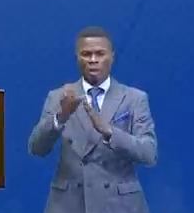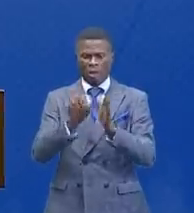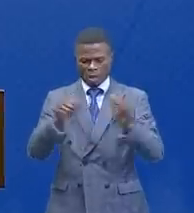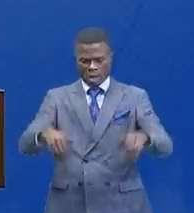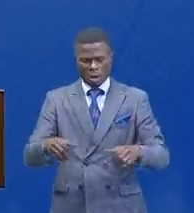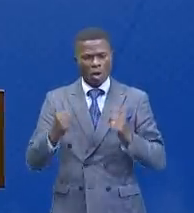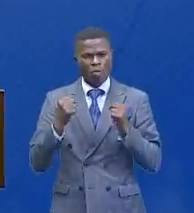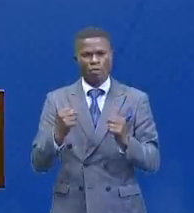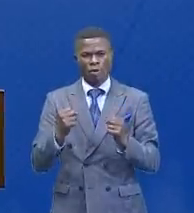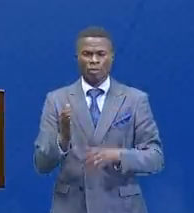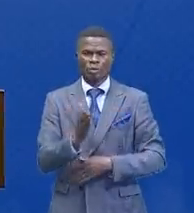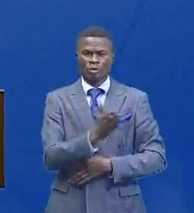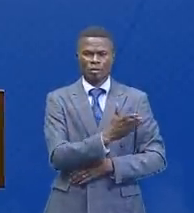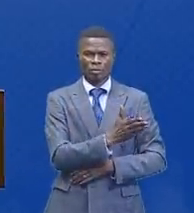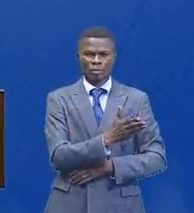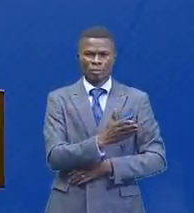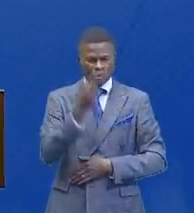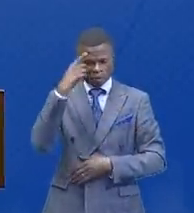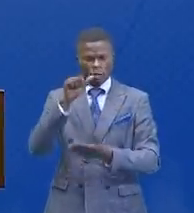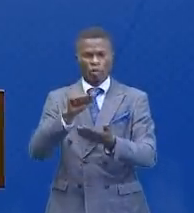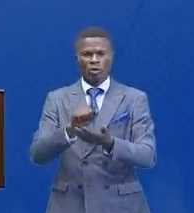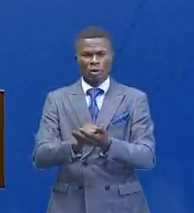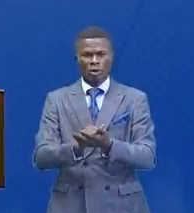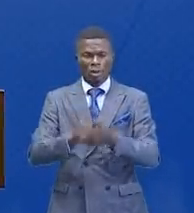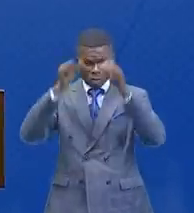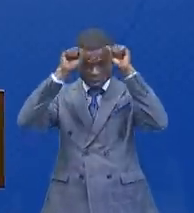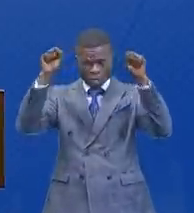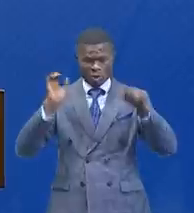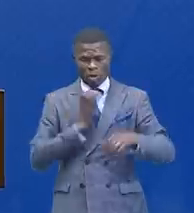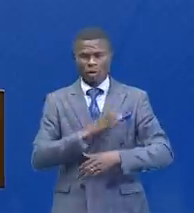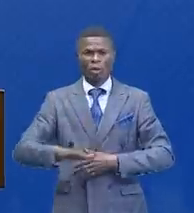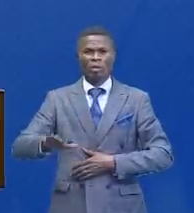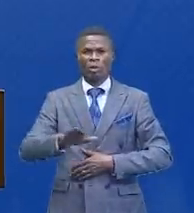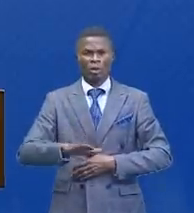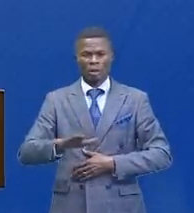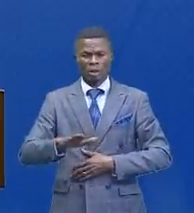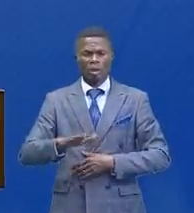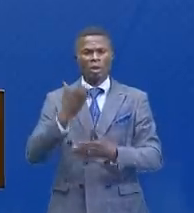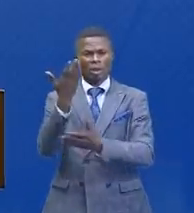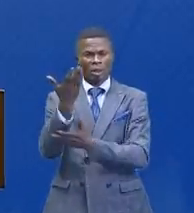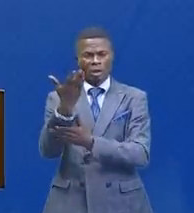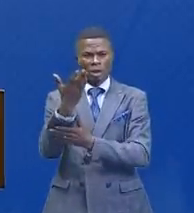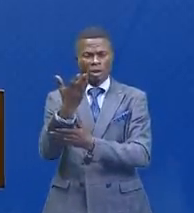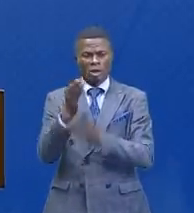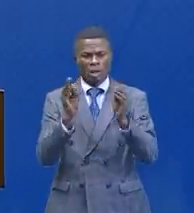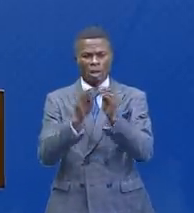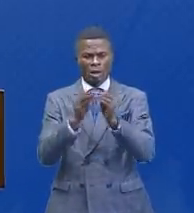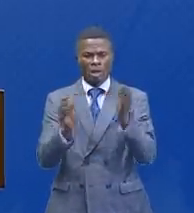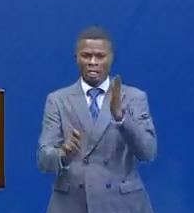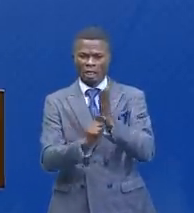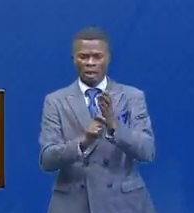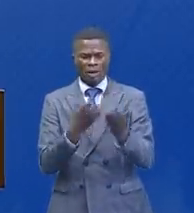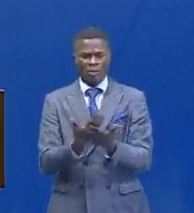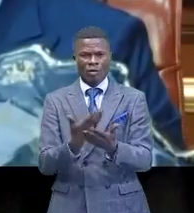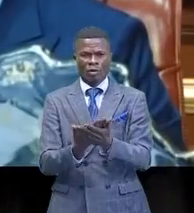durable. À ces sujets, le président de la République a recommandé la tenue d'une réunion technique